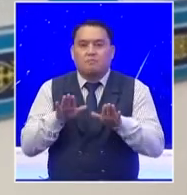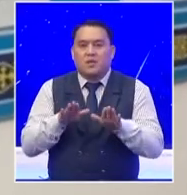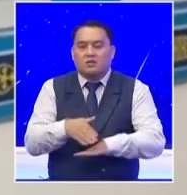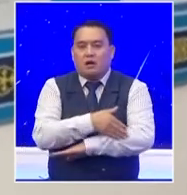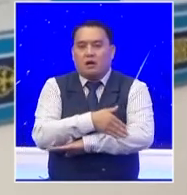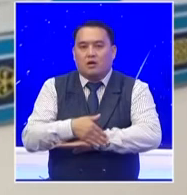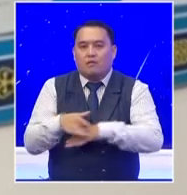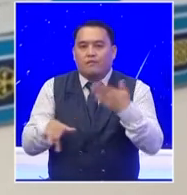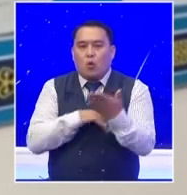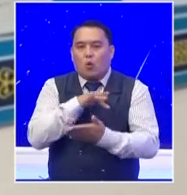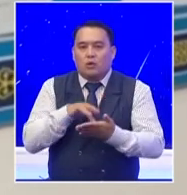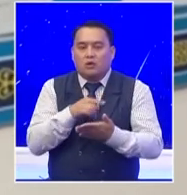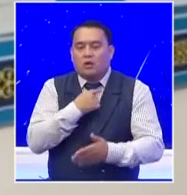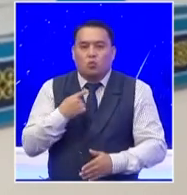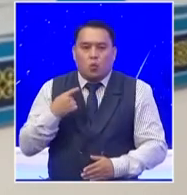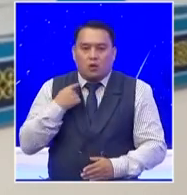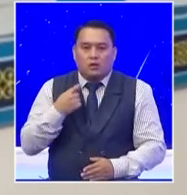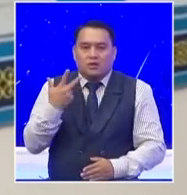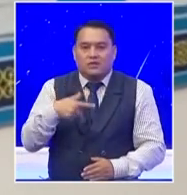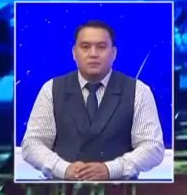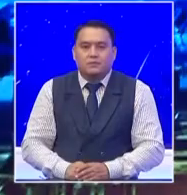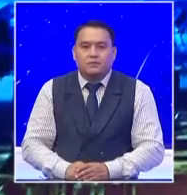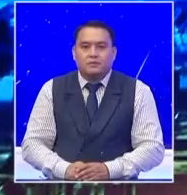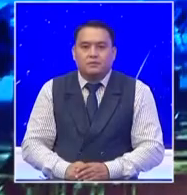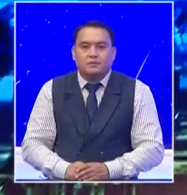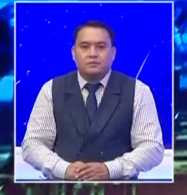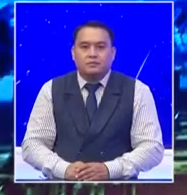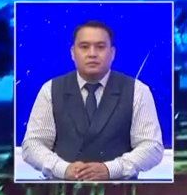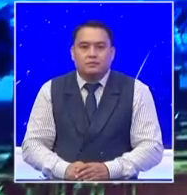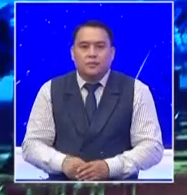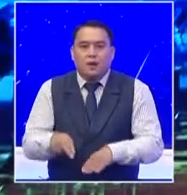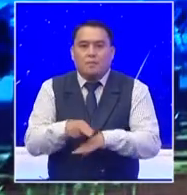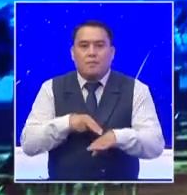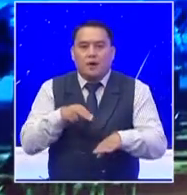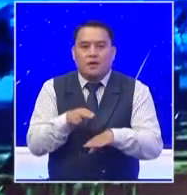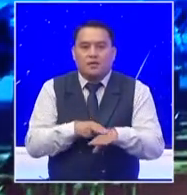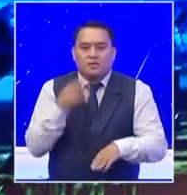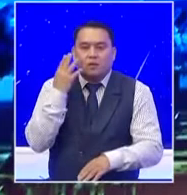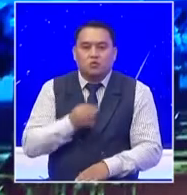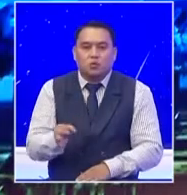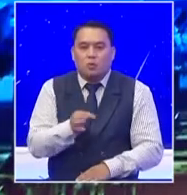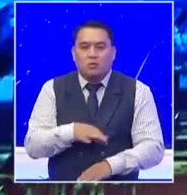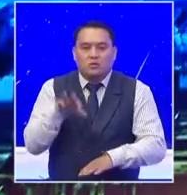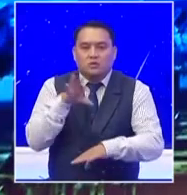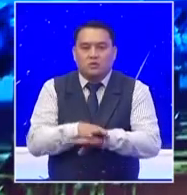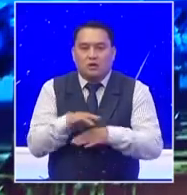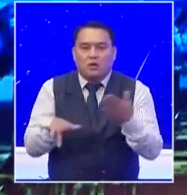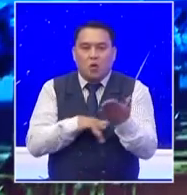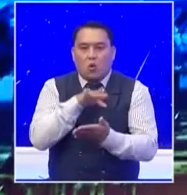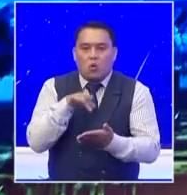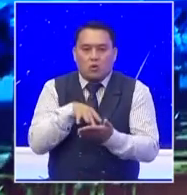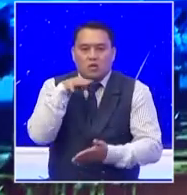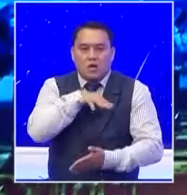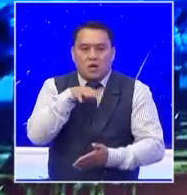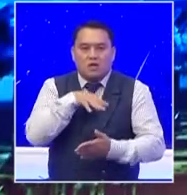адресу город Алдакурган, улица Балпыкби, 31. Криминальной полицией Алматинской области задержан житель города Текеле при